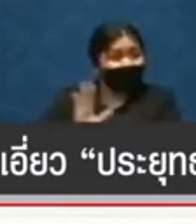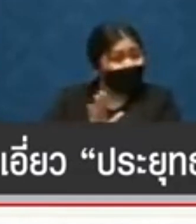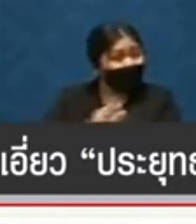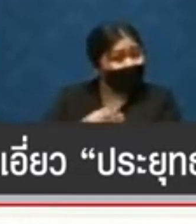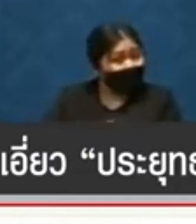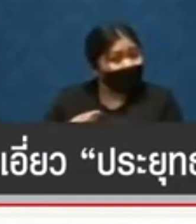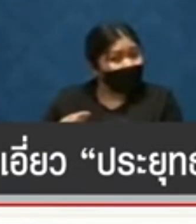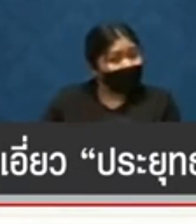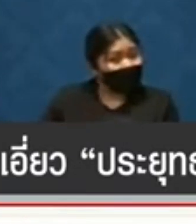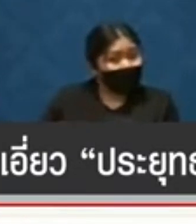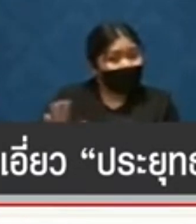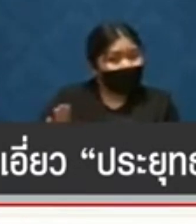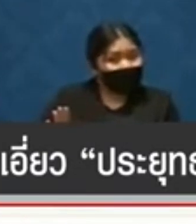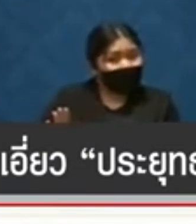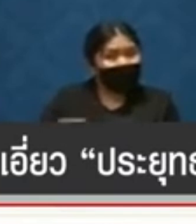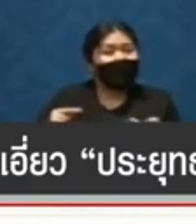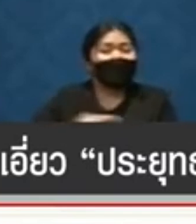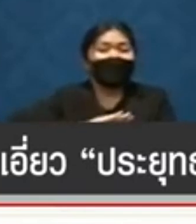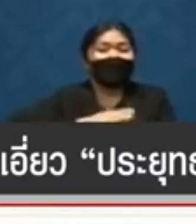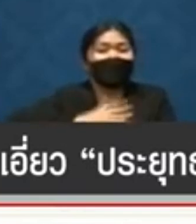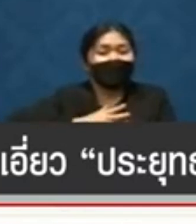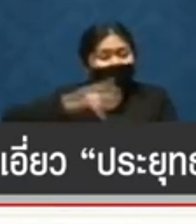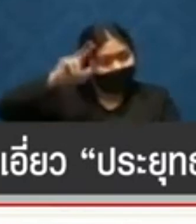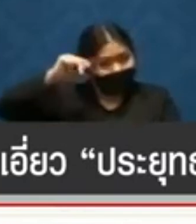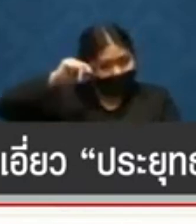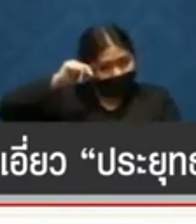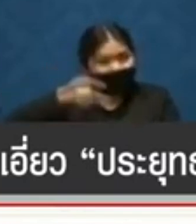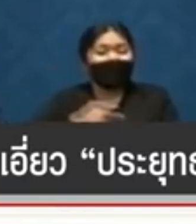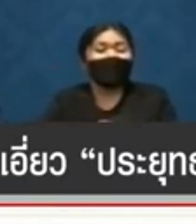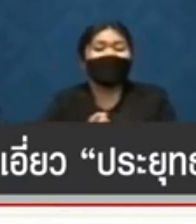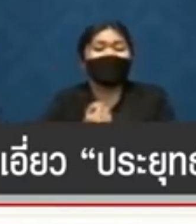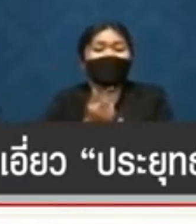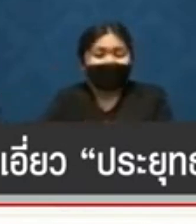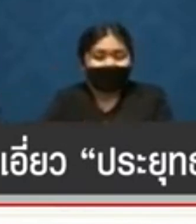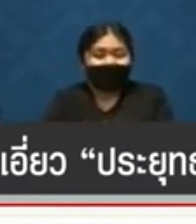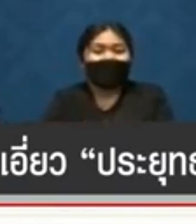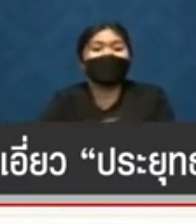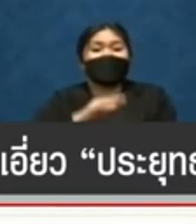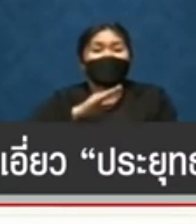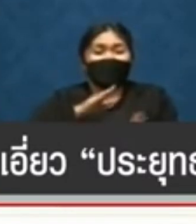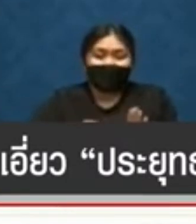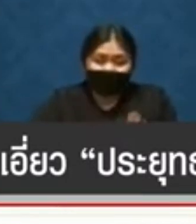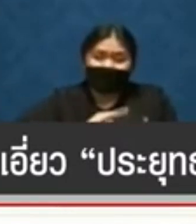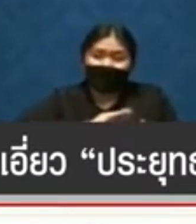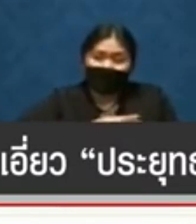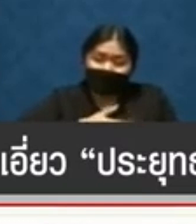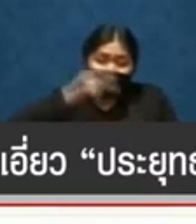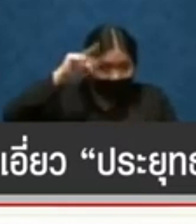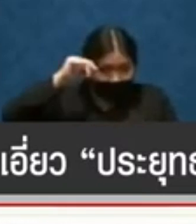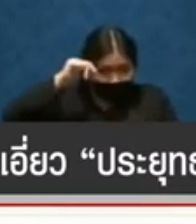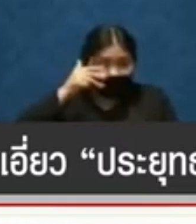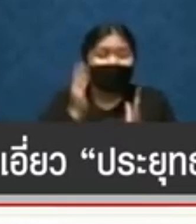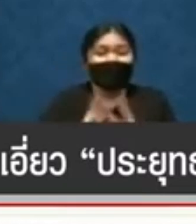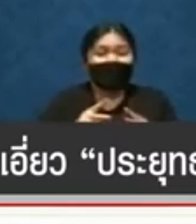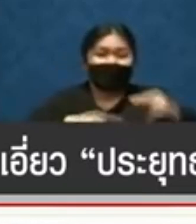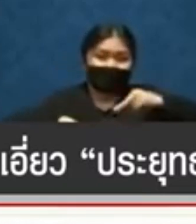มาขึ้นศาลได้ควรที่จะได้อยู่ประจำเพื่อทำหน้าที่ปรากฏว่าพันตำรวจเอกกฤษณ์รัตนผู้